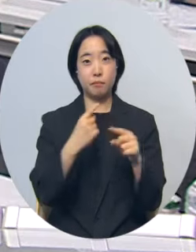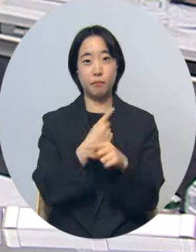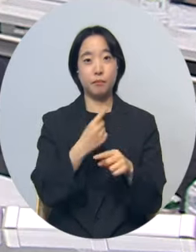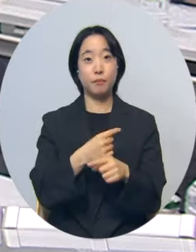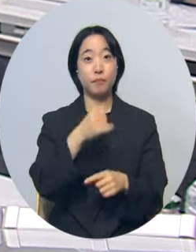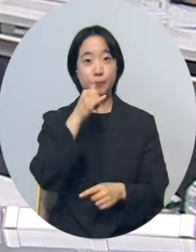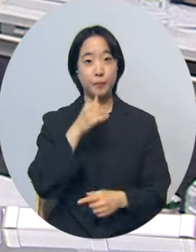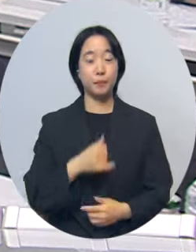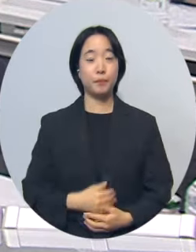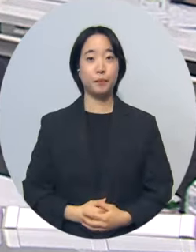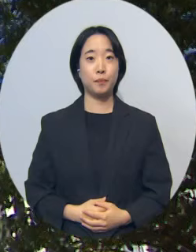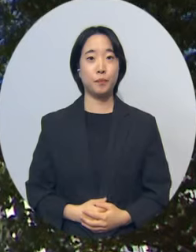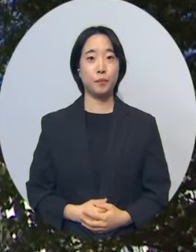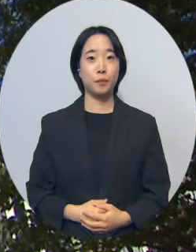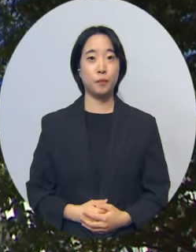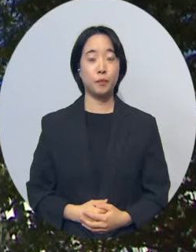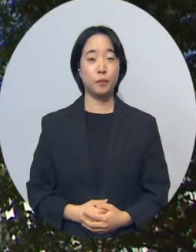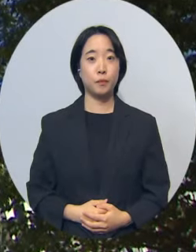보도입니다.